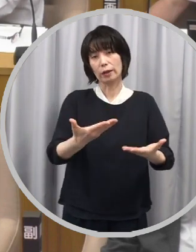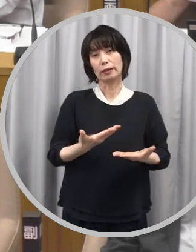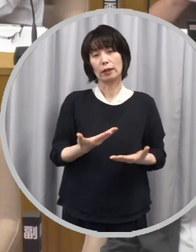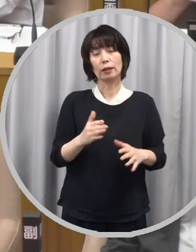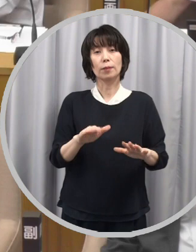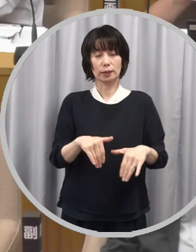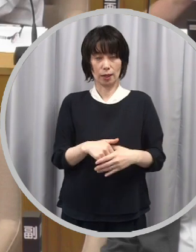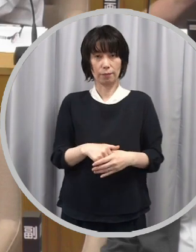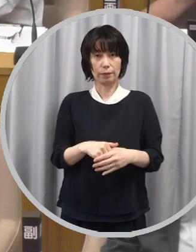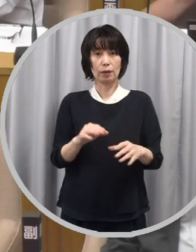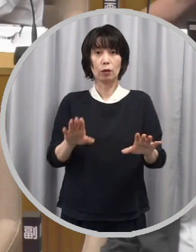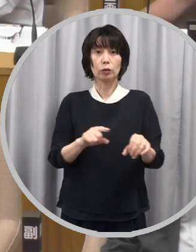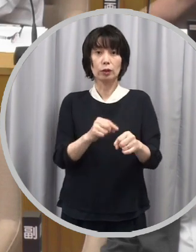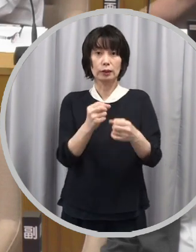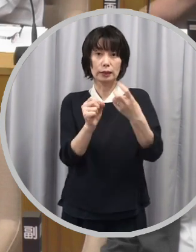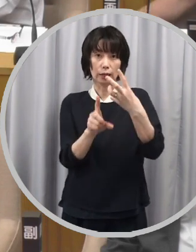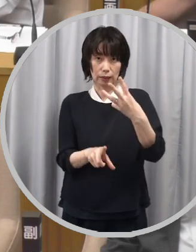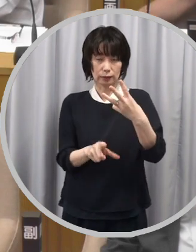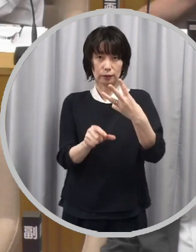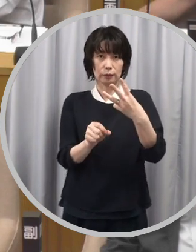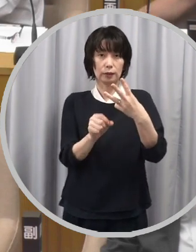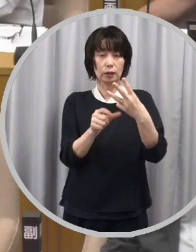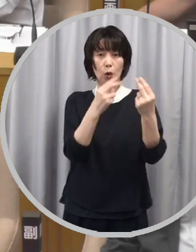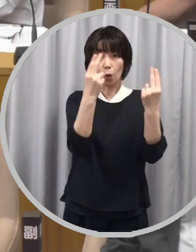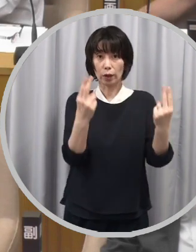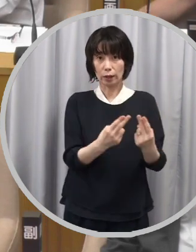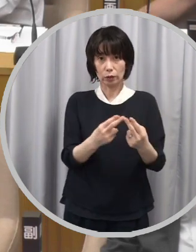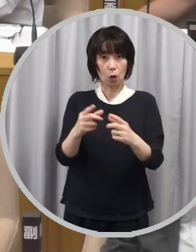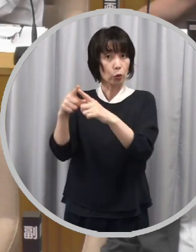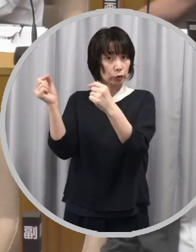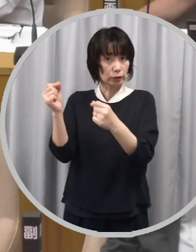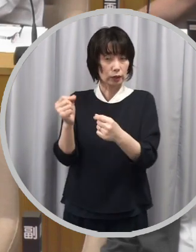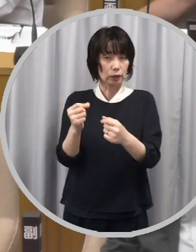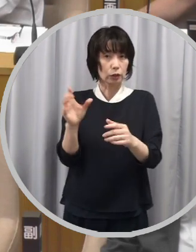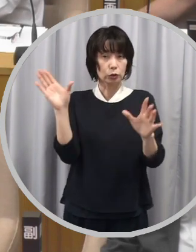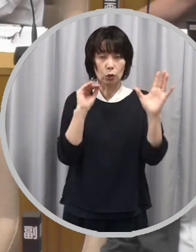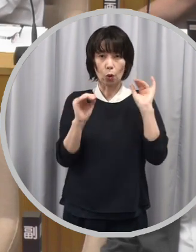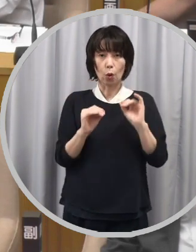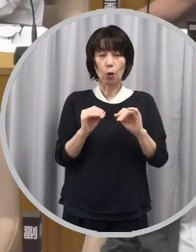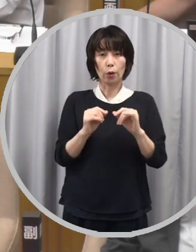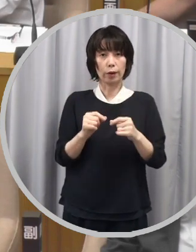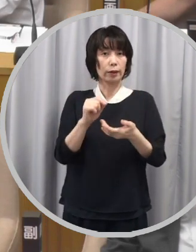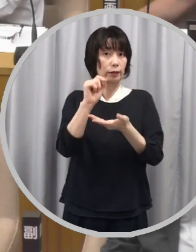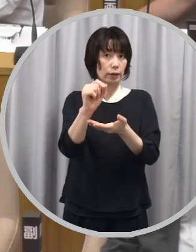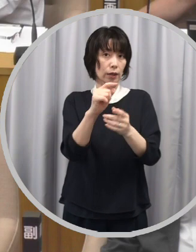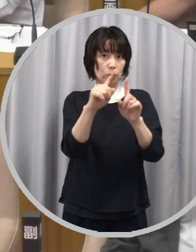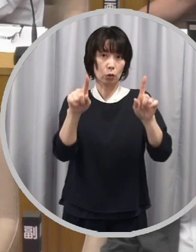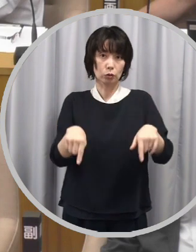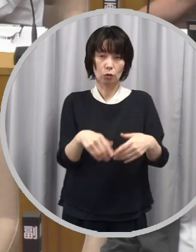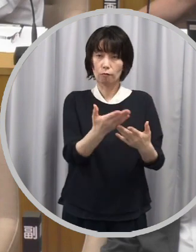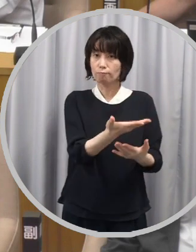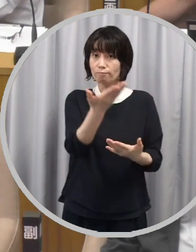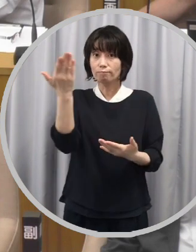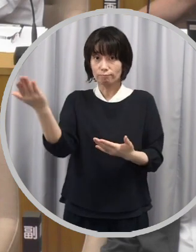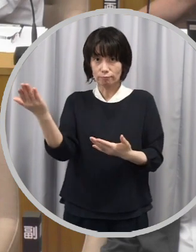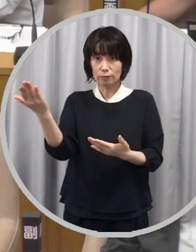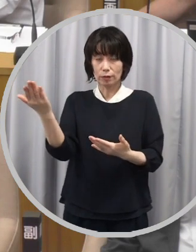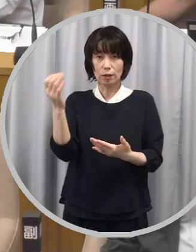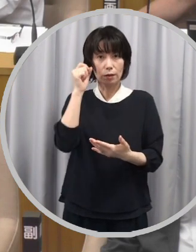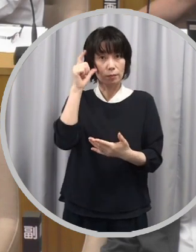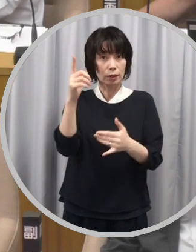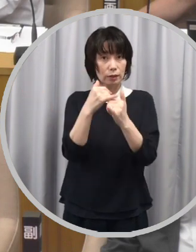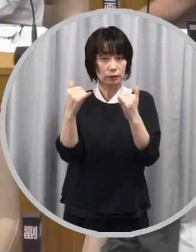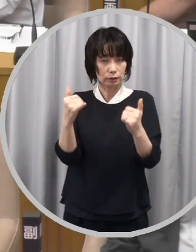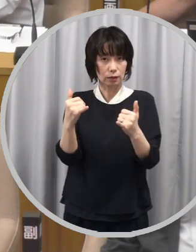から、本年3月、北海道から国に情報提供書を提出し、外部有識者により構